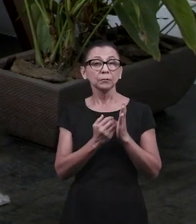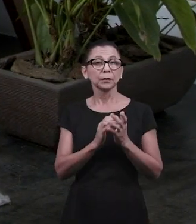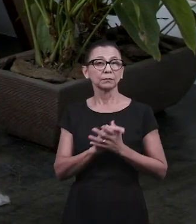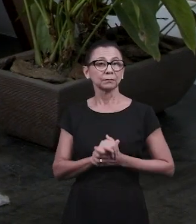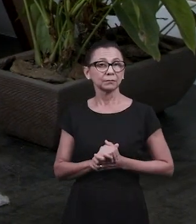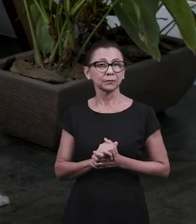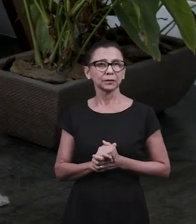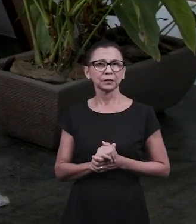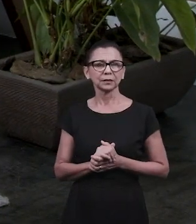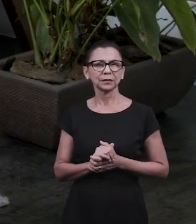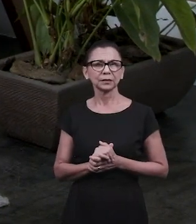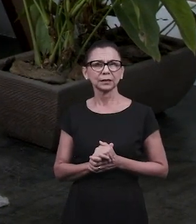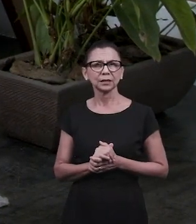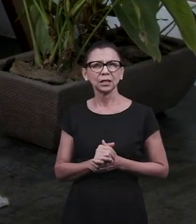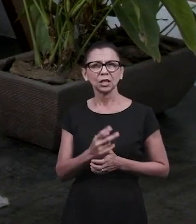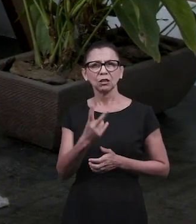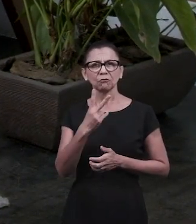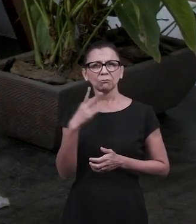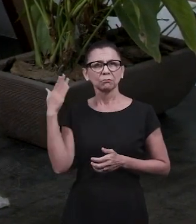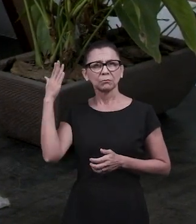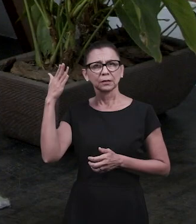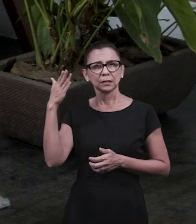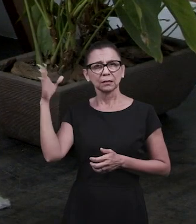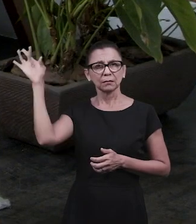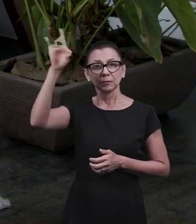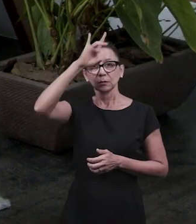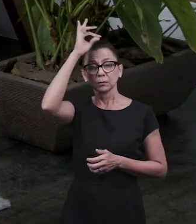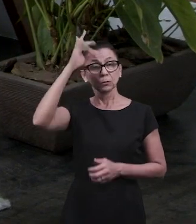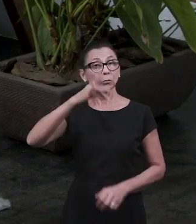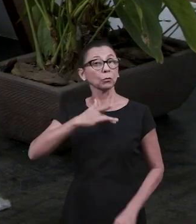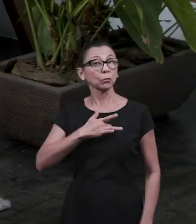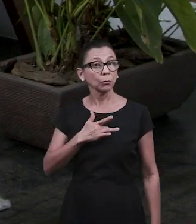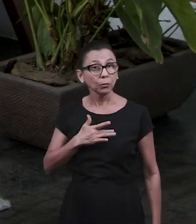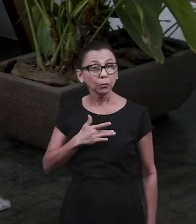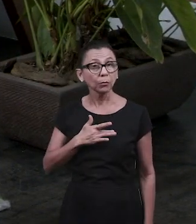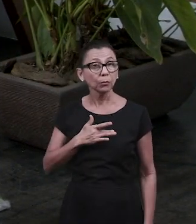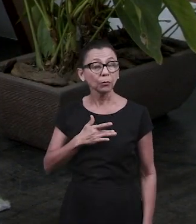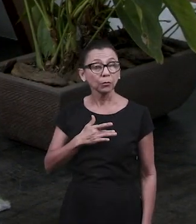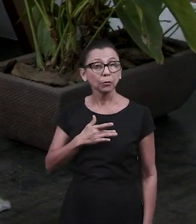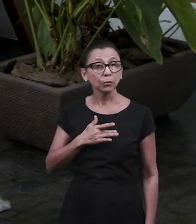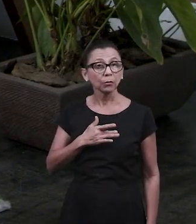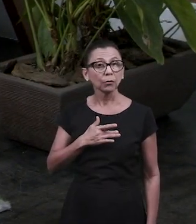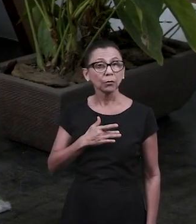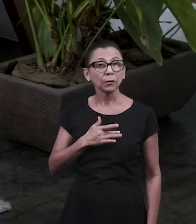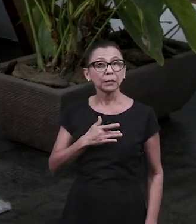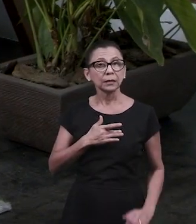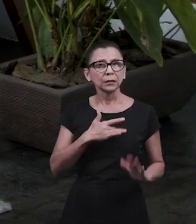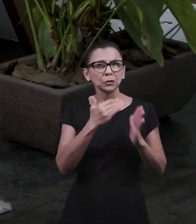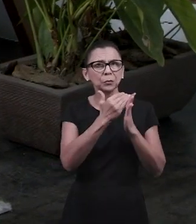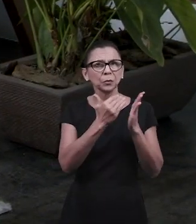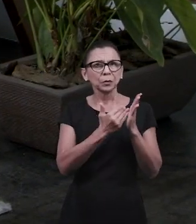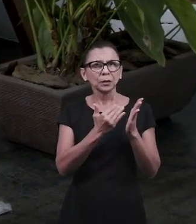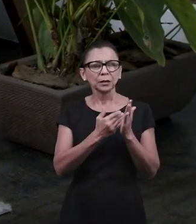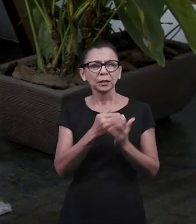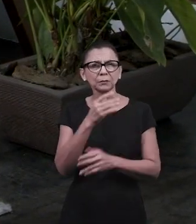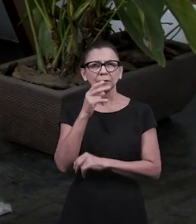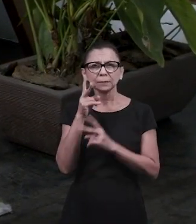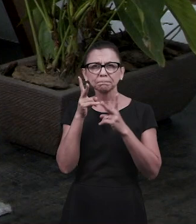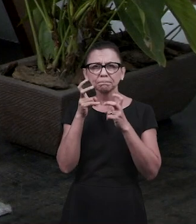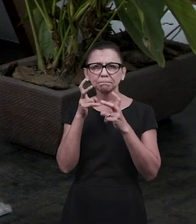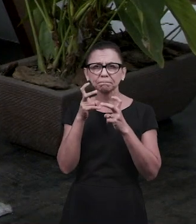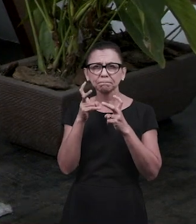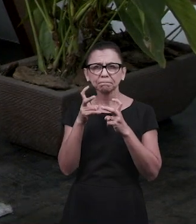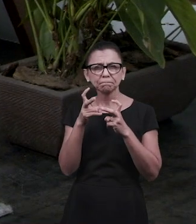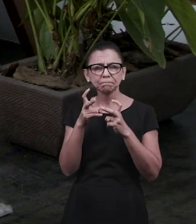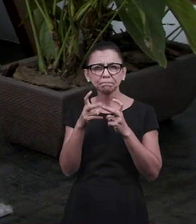ce message, vous qui avez été touché par le Saint-Esprit de Dieu, vous qui avez vu dans cette programmation quelque chose que vous